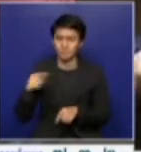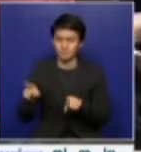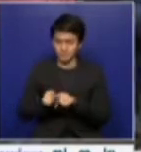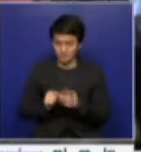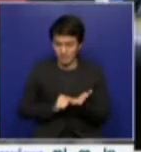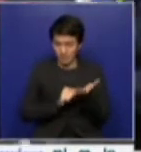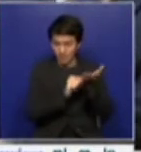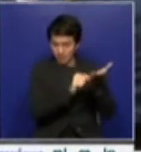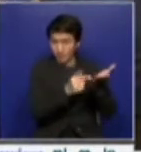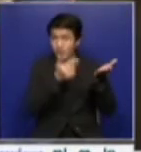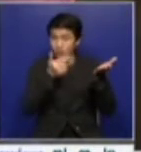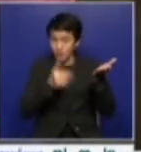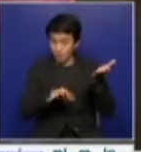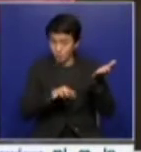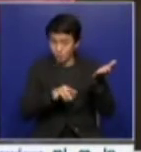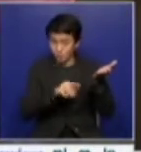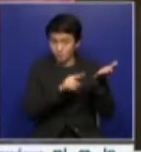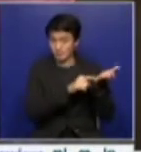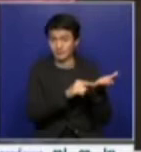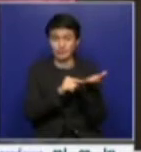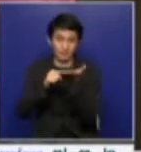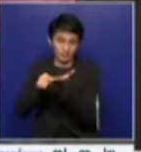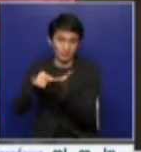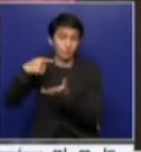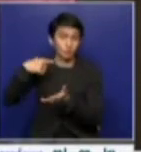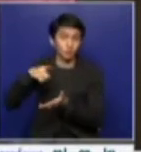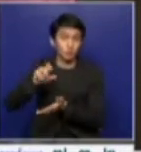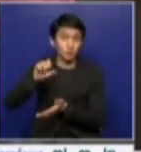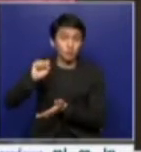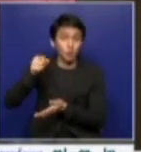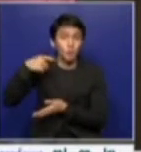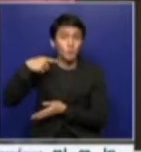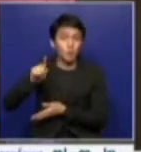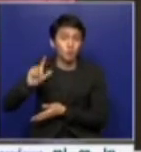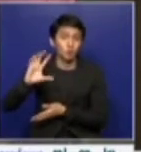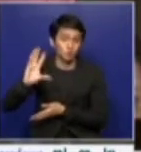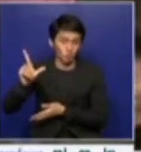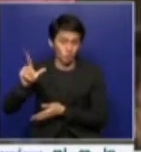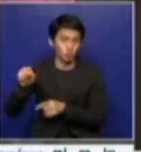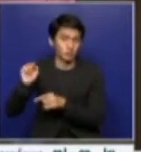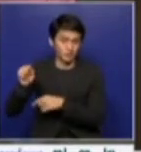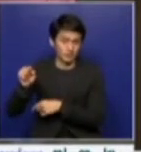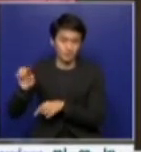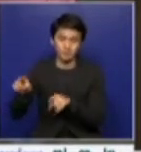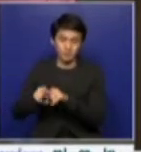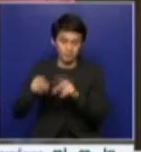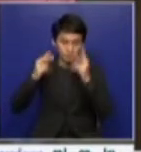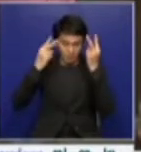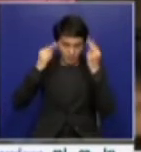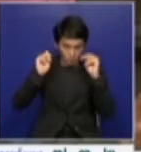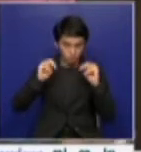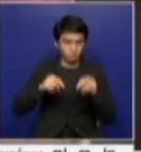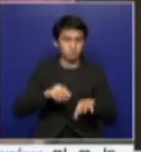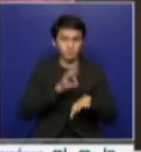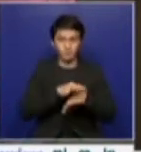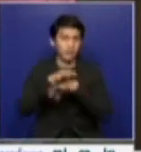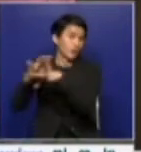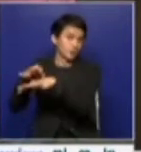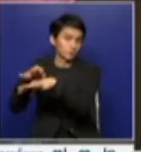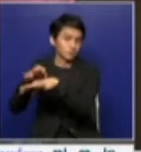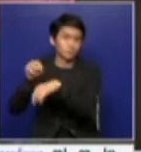ก็ได้นำเสนอต่อสพปอจศปชนี้ท่านนายกรัฐมนตรีเป็นคนแต่งตั้งเอง